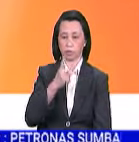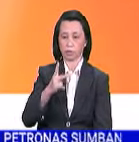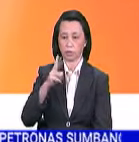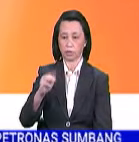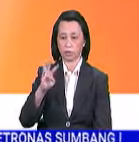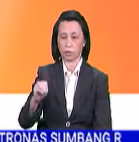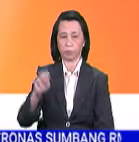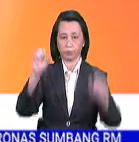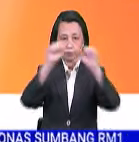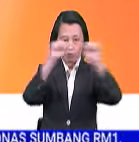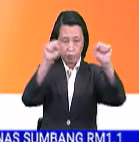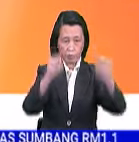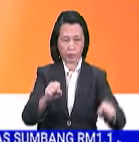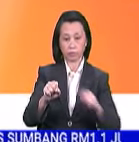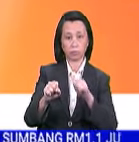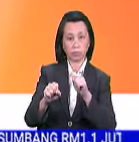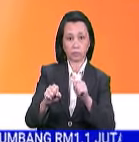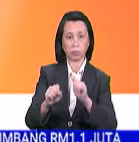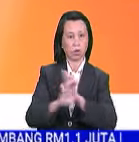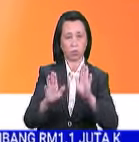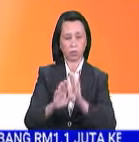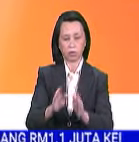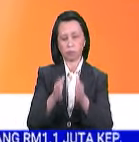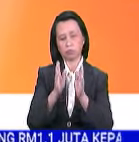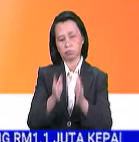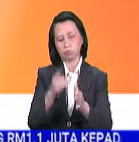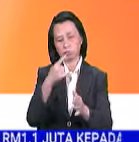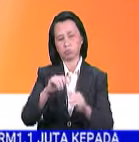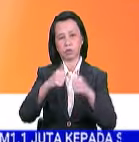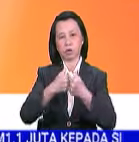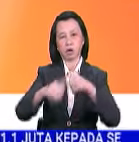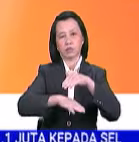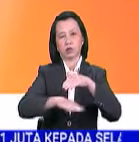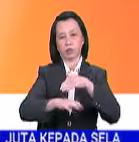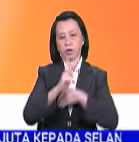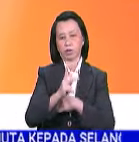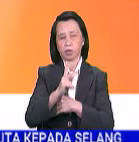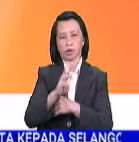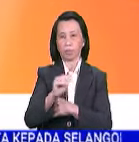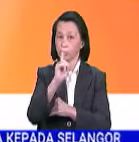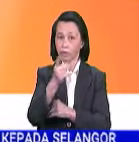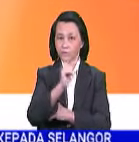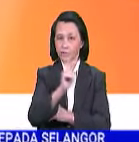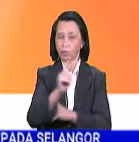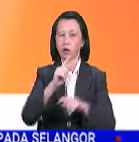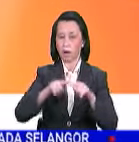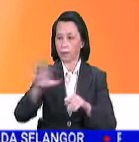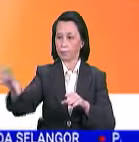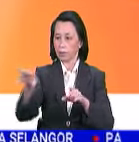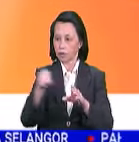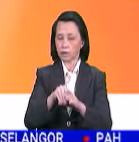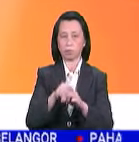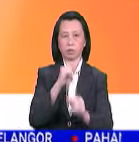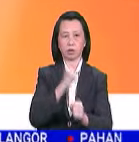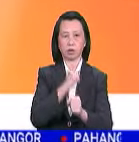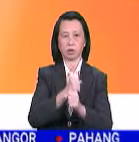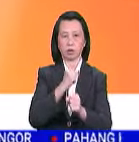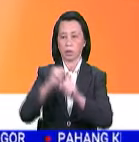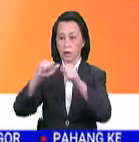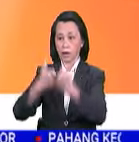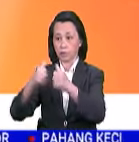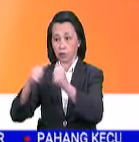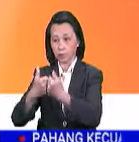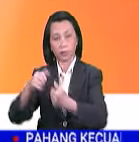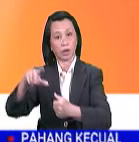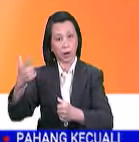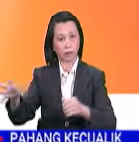sistem komunikasi itu tidak hanya tertakluk kepada agensi di bawah KKMM tetapi melibatkan kerjasama beberapa agensi